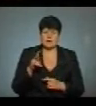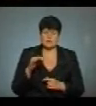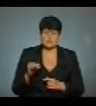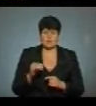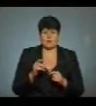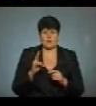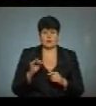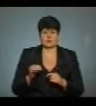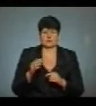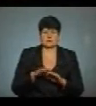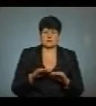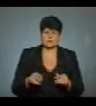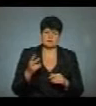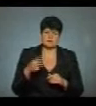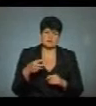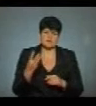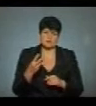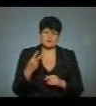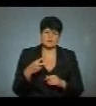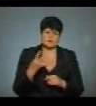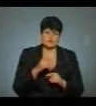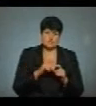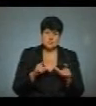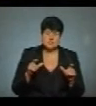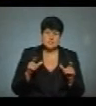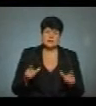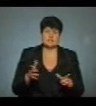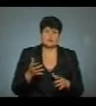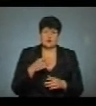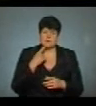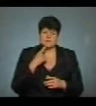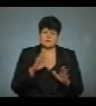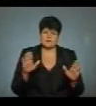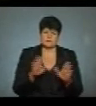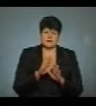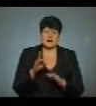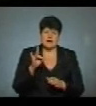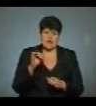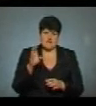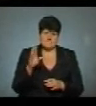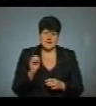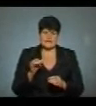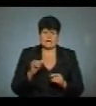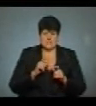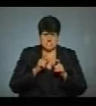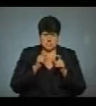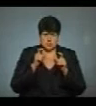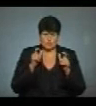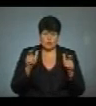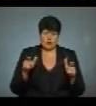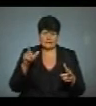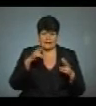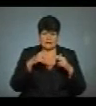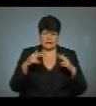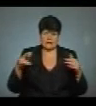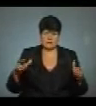24-ї шкіл. Тернопільський народний аматорський хор імені Кобилянського заспівав «Реве та стогне Дніпр широкий». Під час цього учасники вшанування поклали